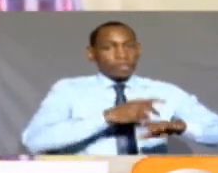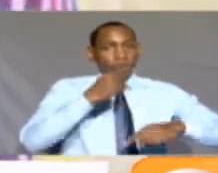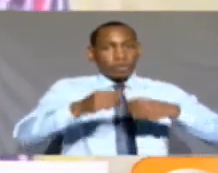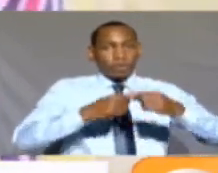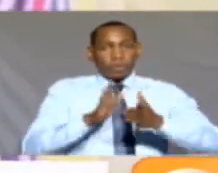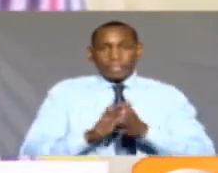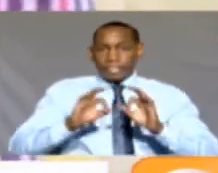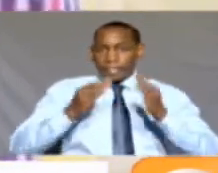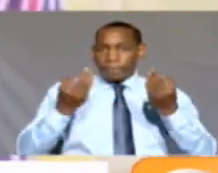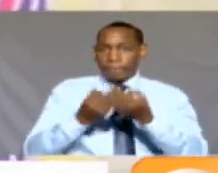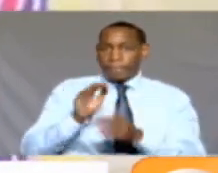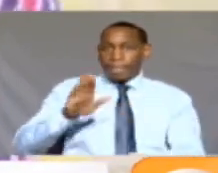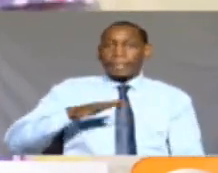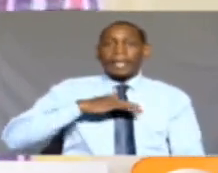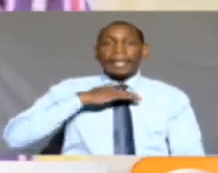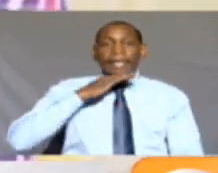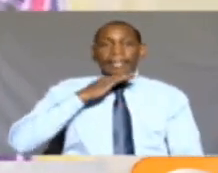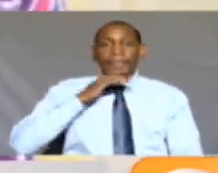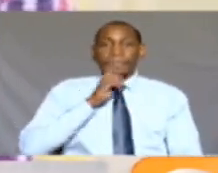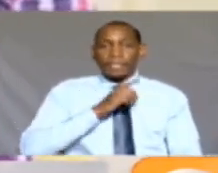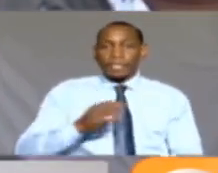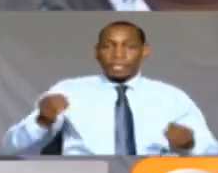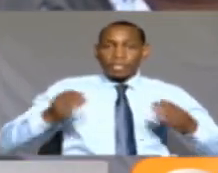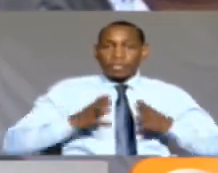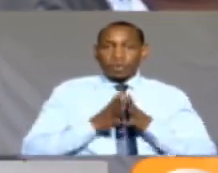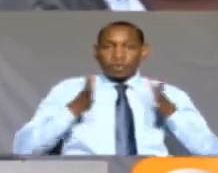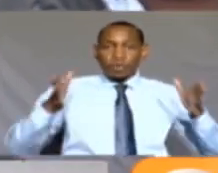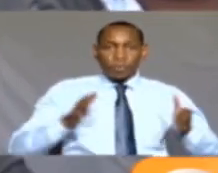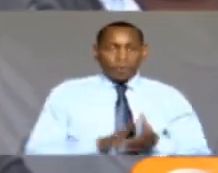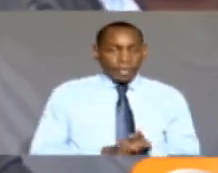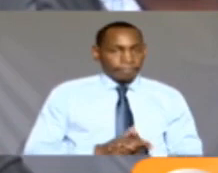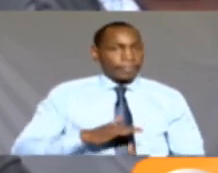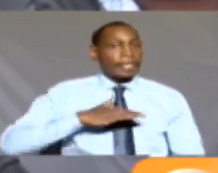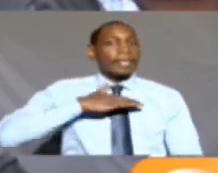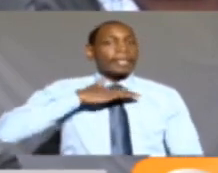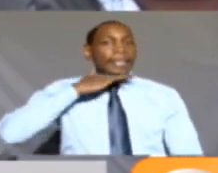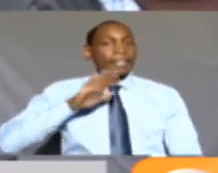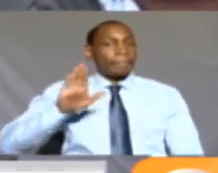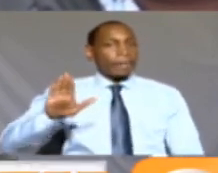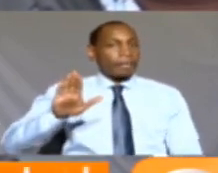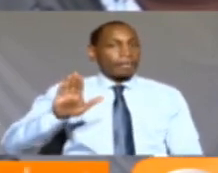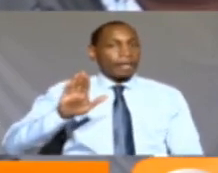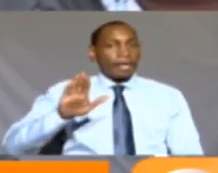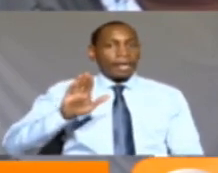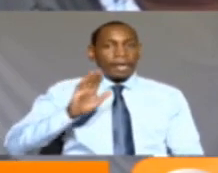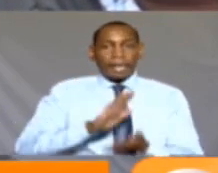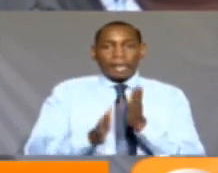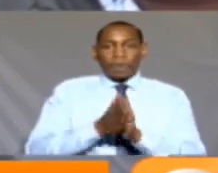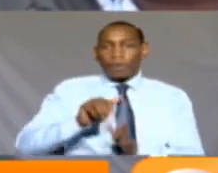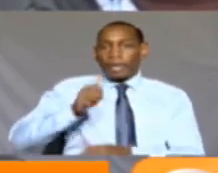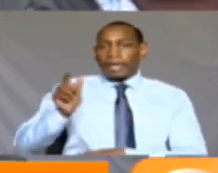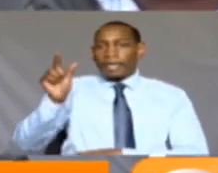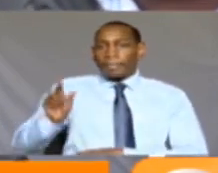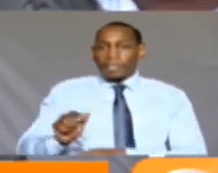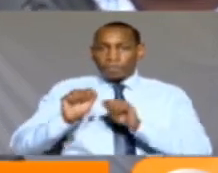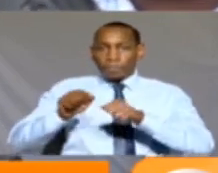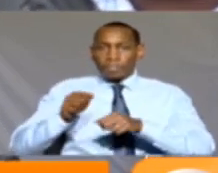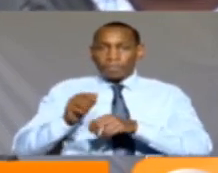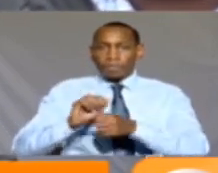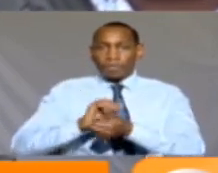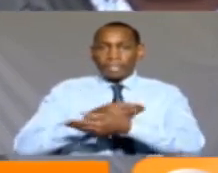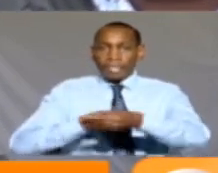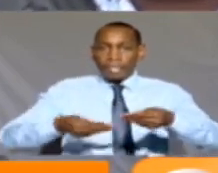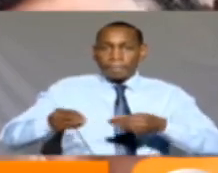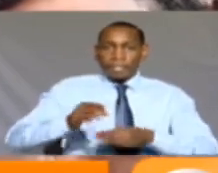Kwa familia yake kifo cha De Matthew ni pigo kubwa. Kifo chake hakuna mtu anaweza replace John.